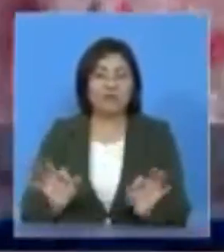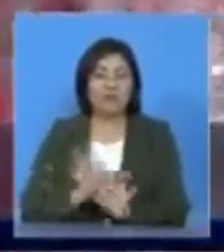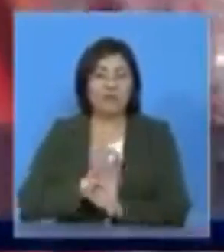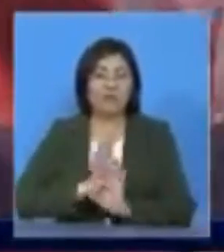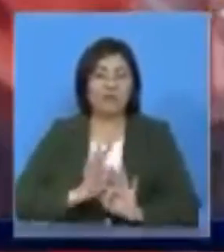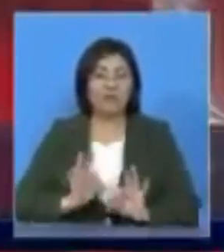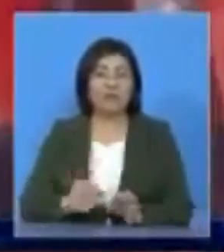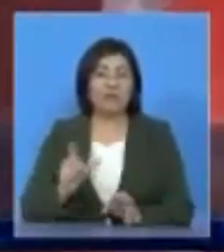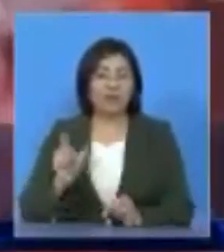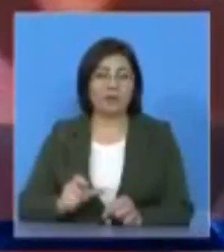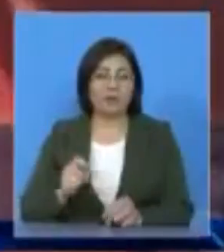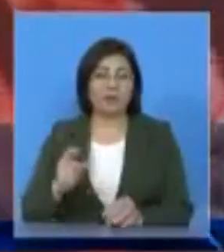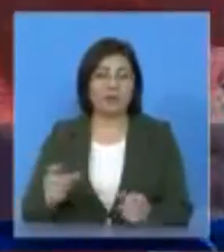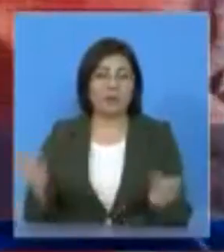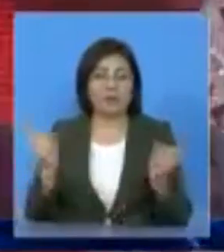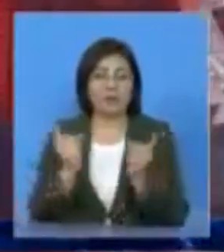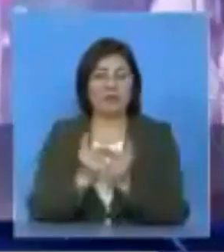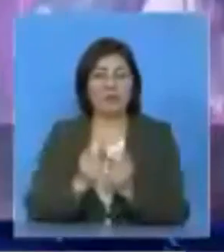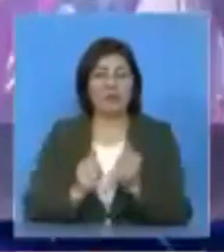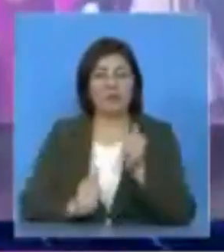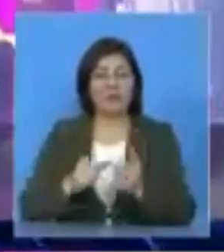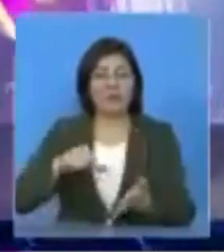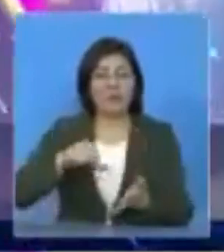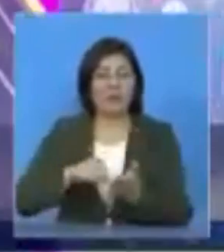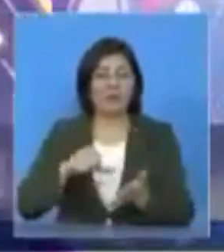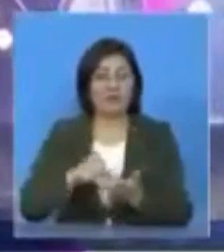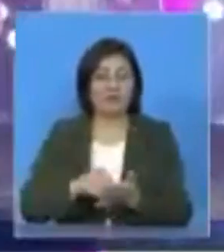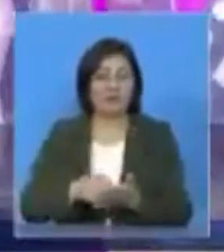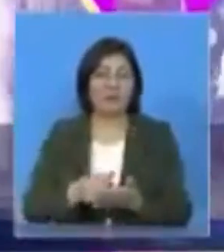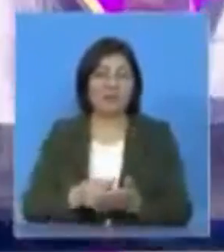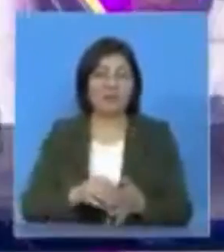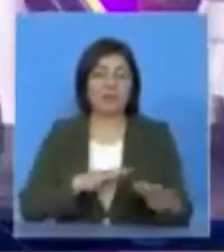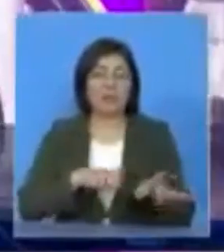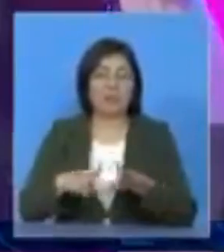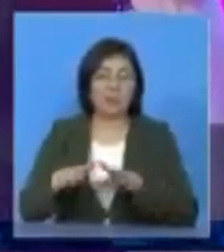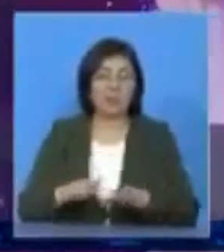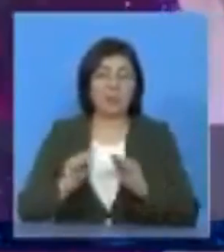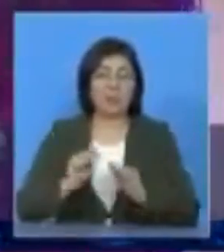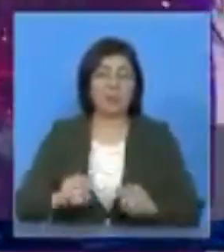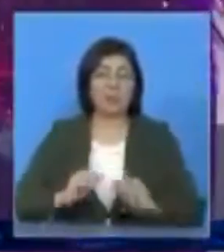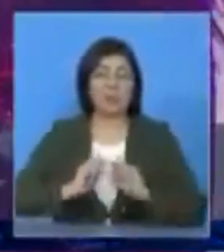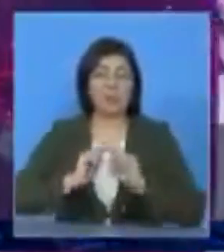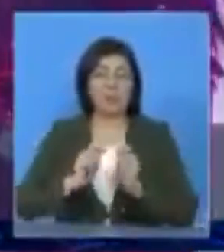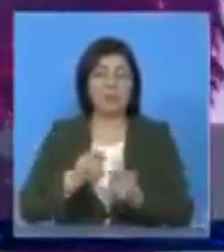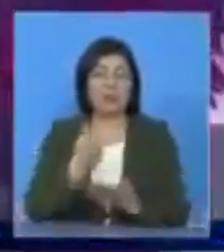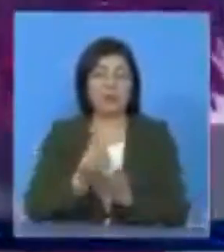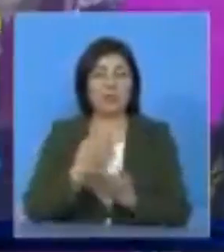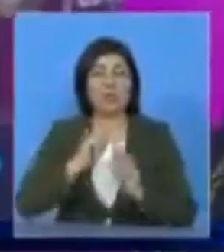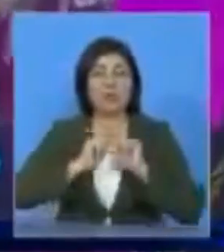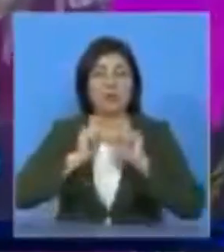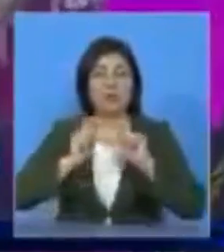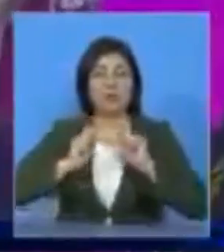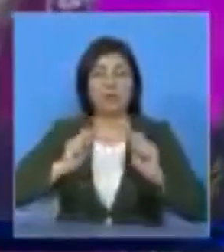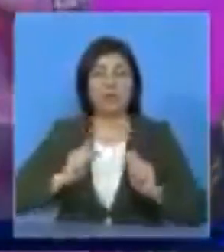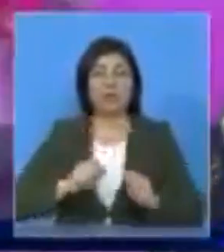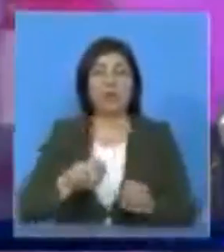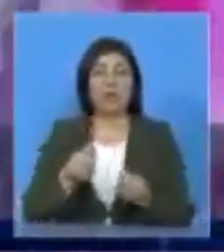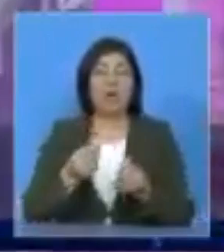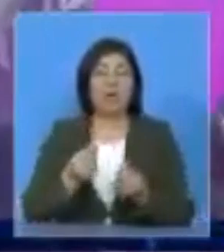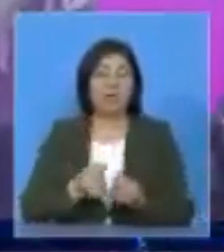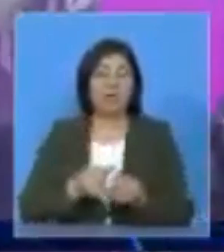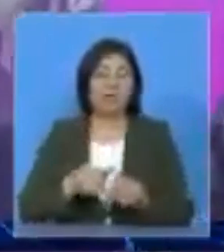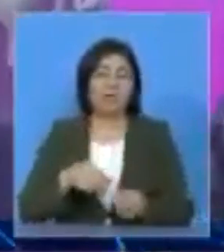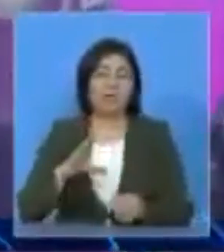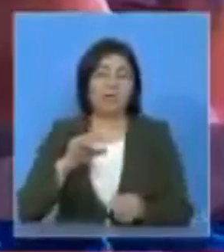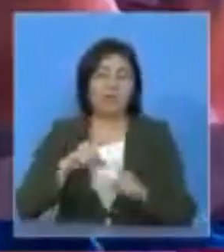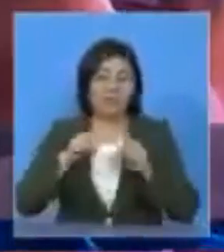и чествование участников фестиваля. Организаторами и спонсорами мероприятия детям были вручены ценные подарки, денежные сертификаты,